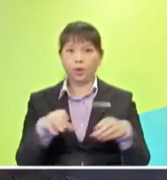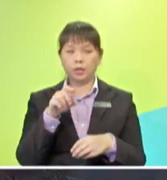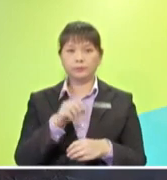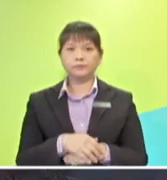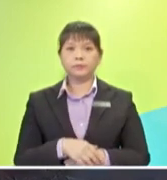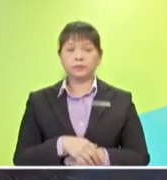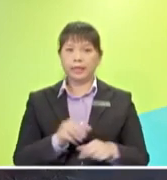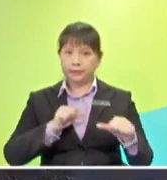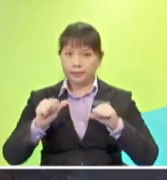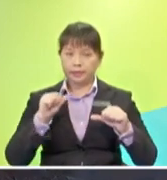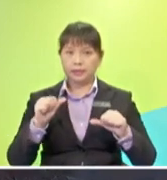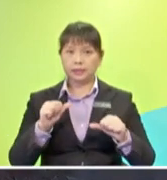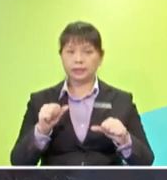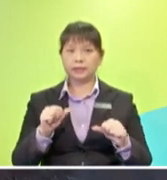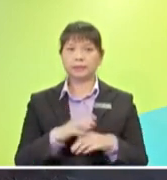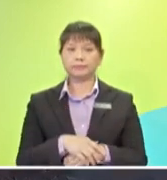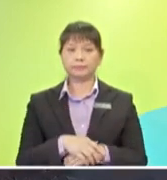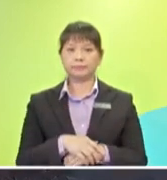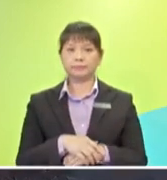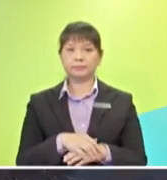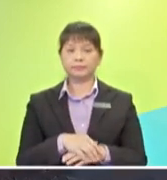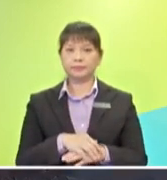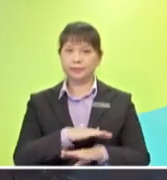terlalu gelo gelo